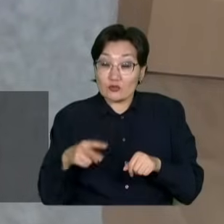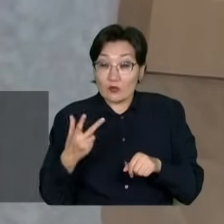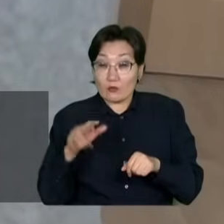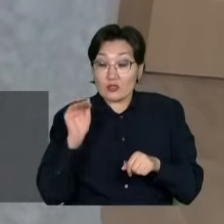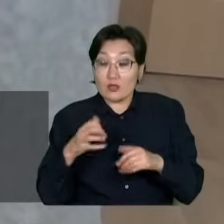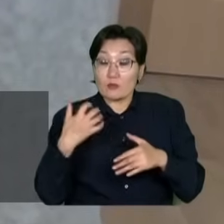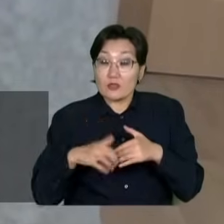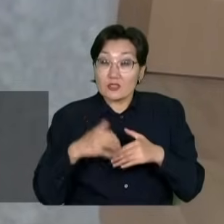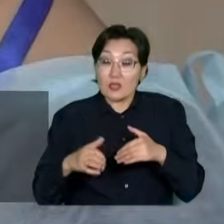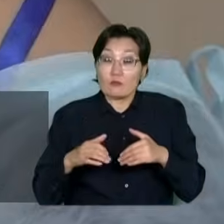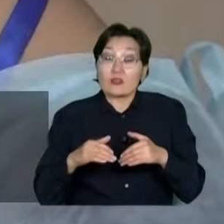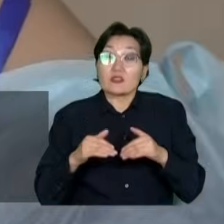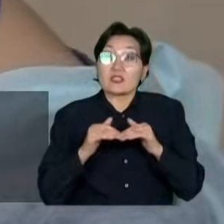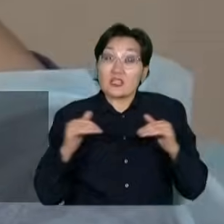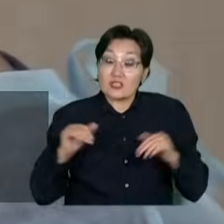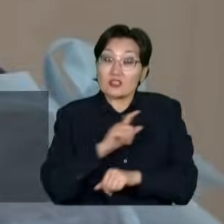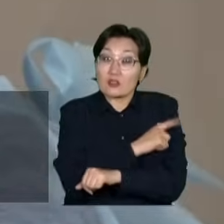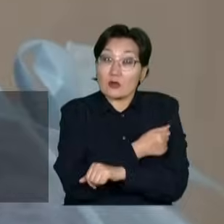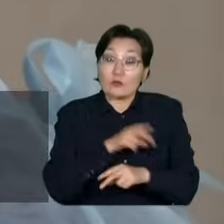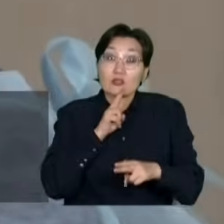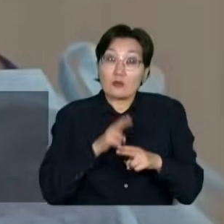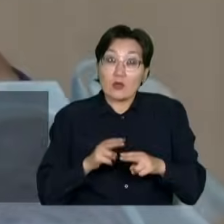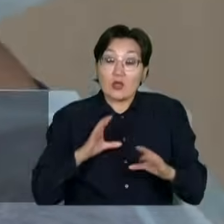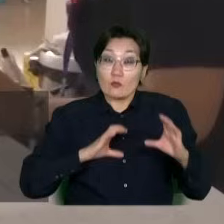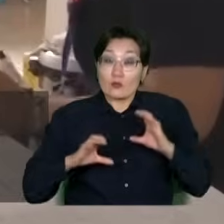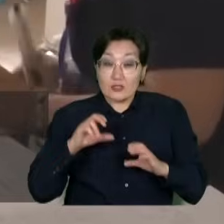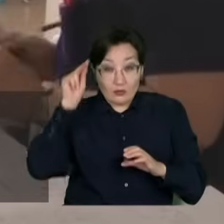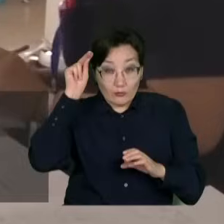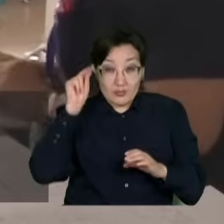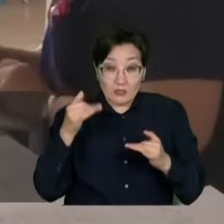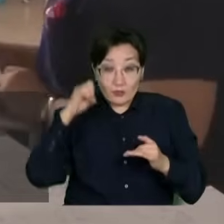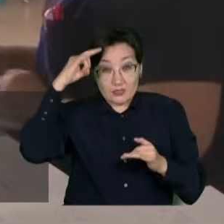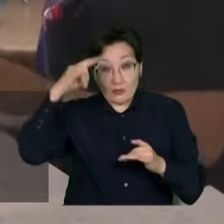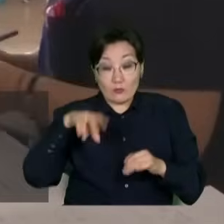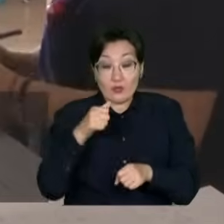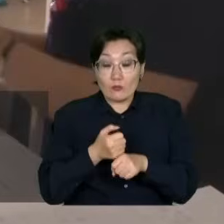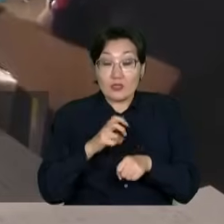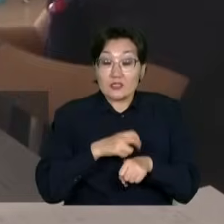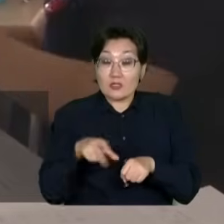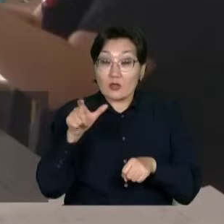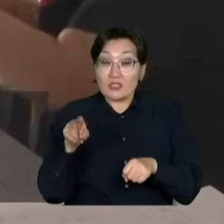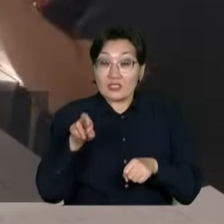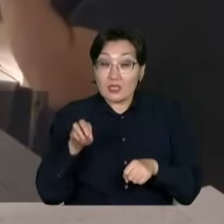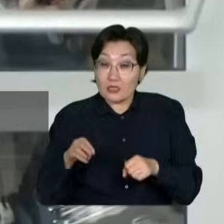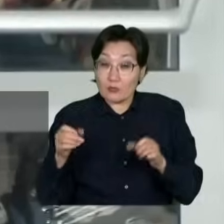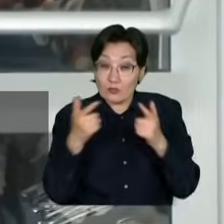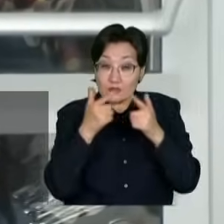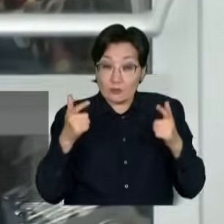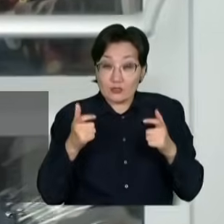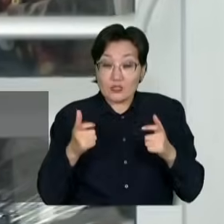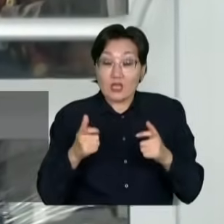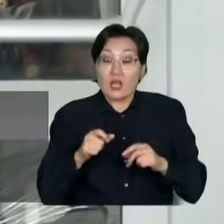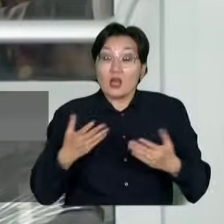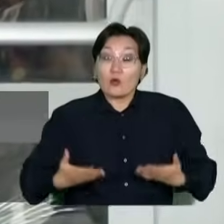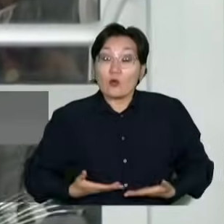орта санаттағы медицина маманы жоғарғы оқу орнын тәмамдап шығыпты. Қазақстанның бас дәрігері Ажар Ғиниаттың айтуынша, елде өмір